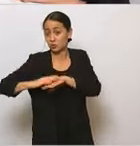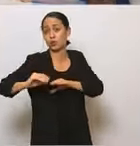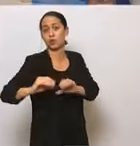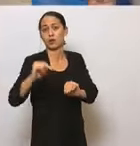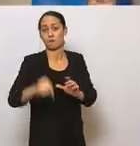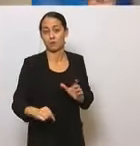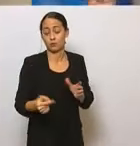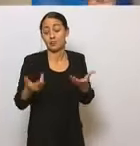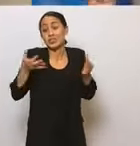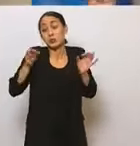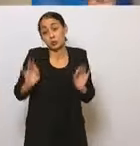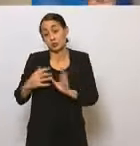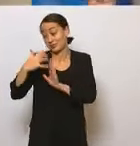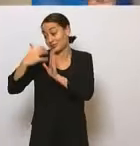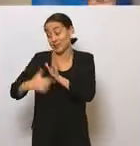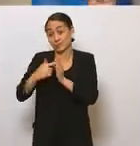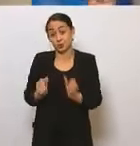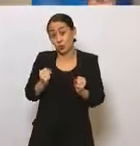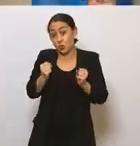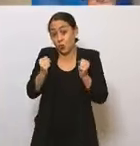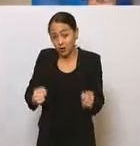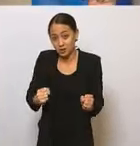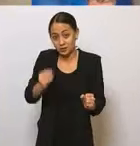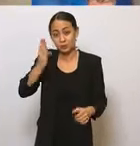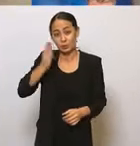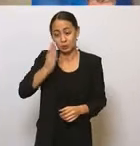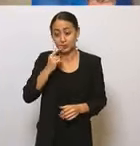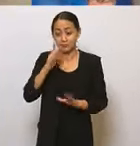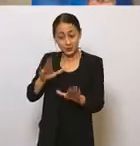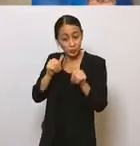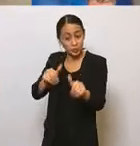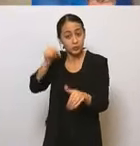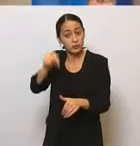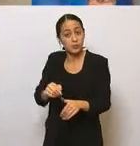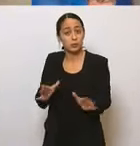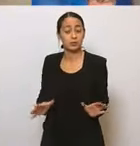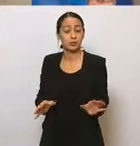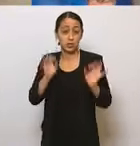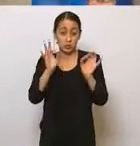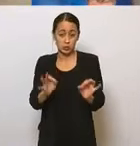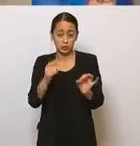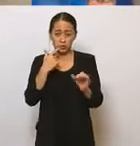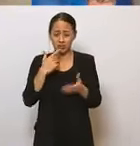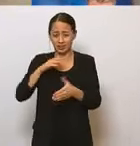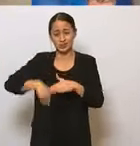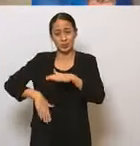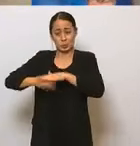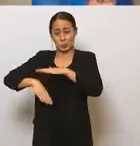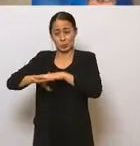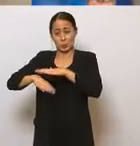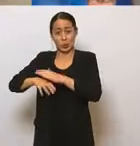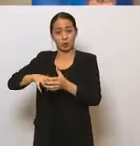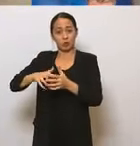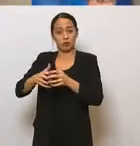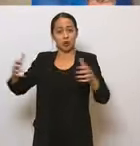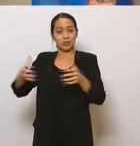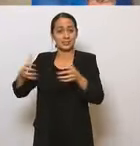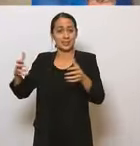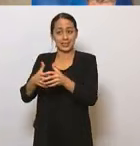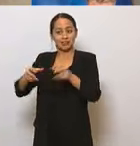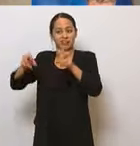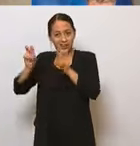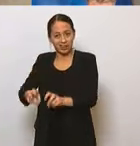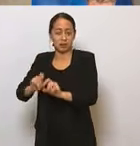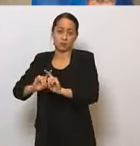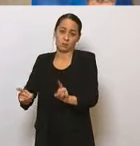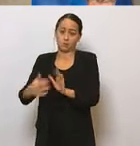du courage et il va falloir continuer à être courageux. Et ce qu'on recommande, c'est de ne pas abaisser les seuils quantitatifs qui sont déjà explicités dans le texte. Il va